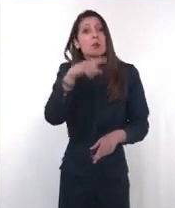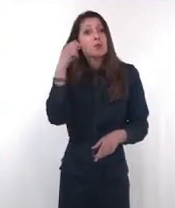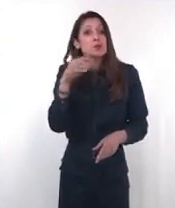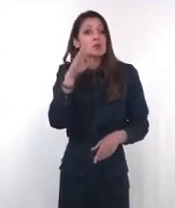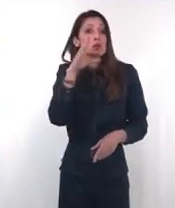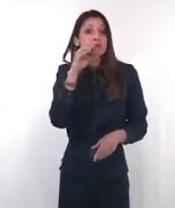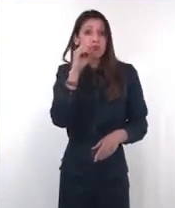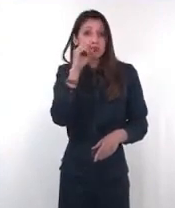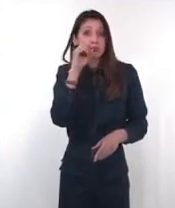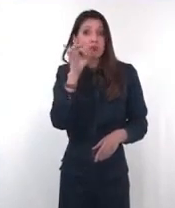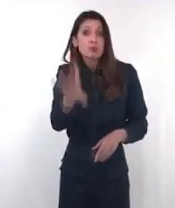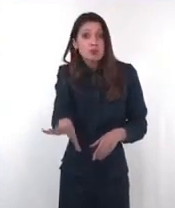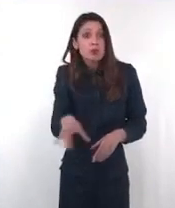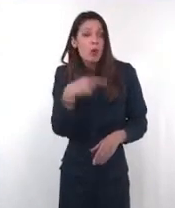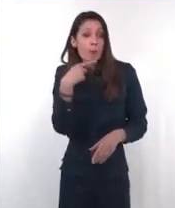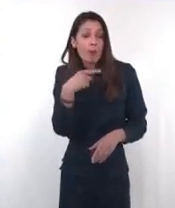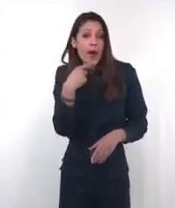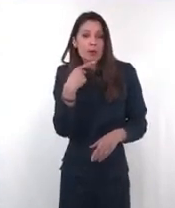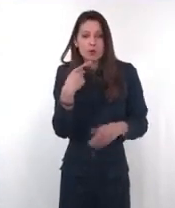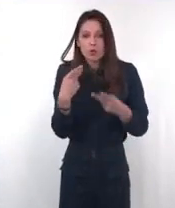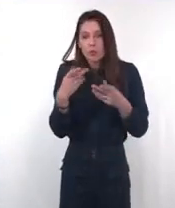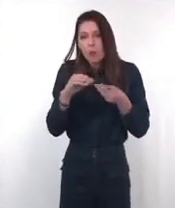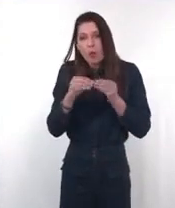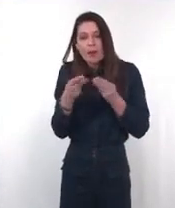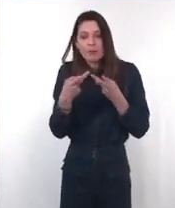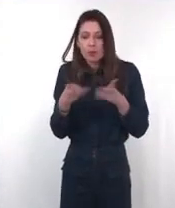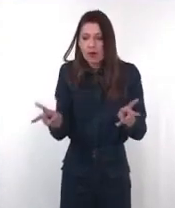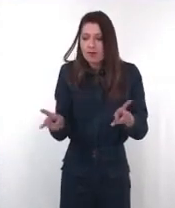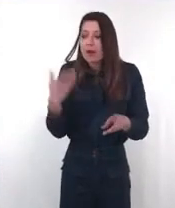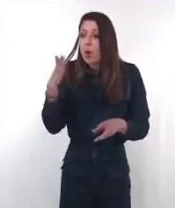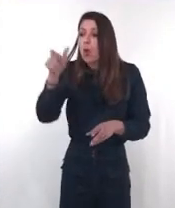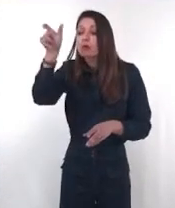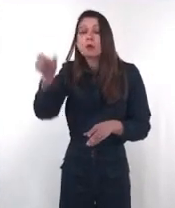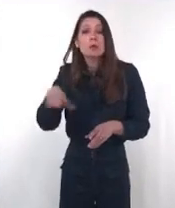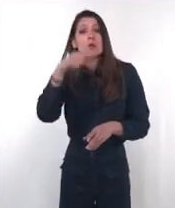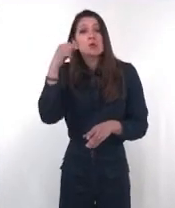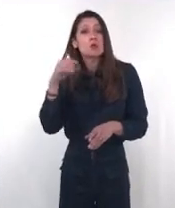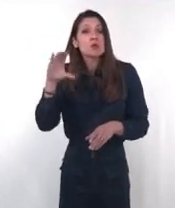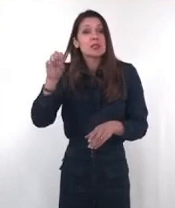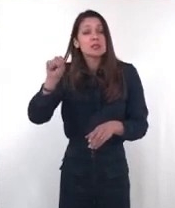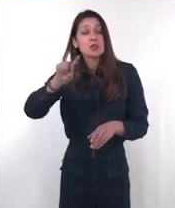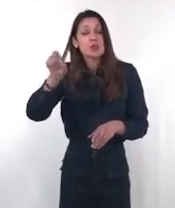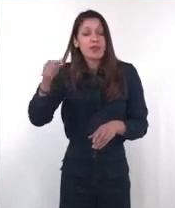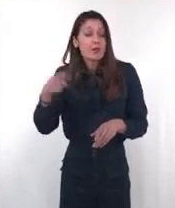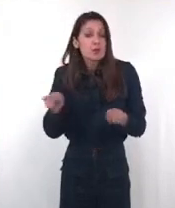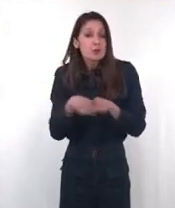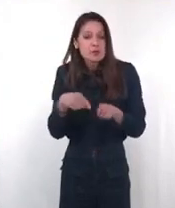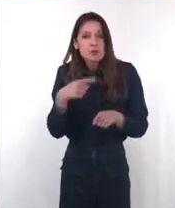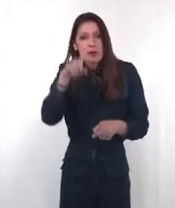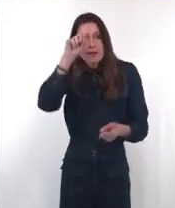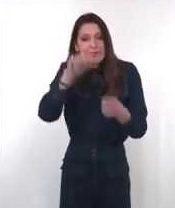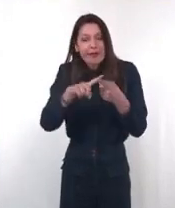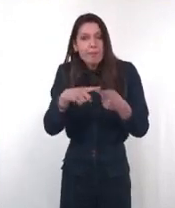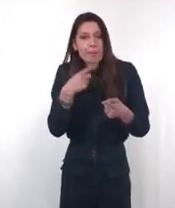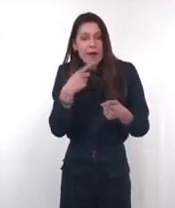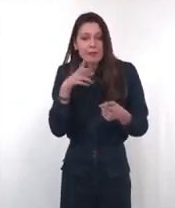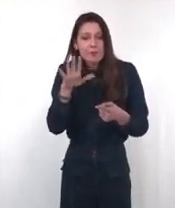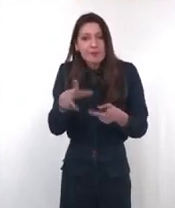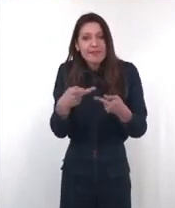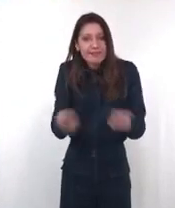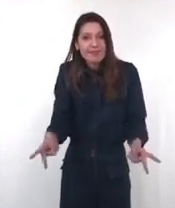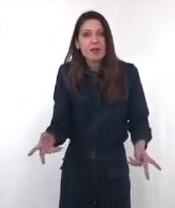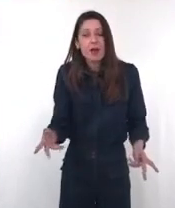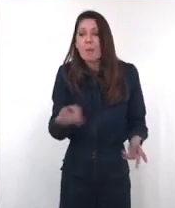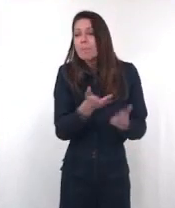vous interroge, on parle de la ville. Quand M. Robert vous interroge, on parle de la ville. C'est tellement plus simple de répondre. Plutôt que d'avoir ce côté-là